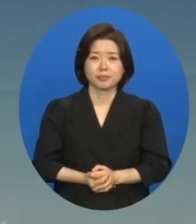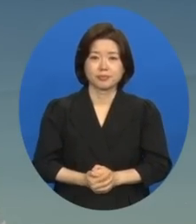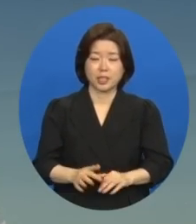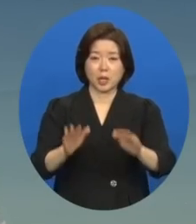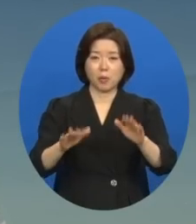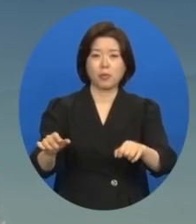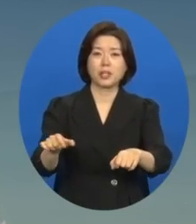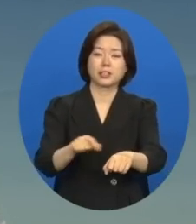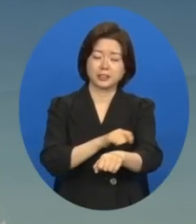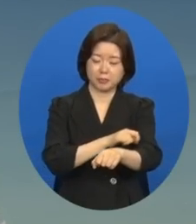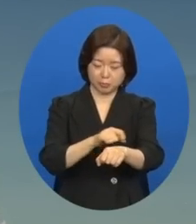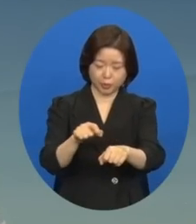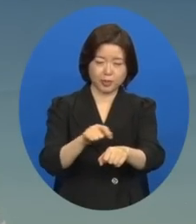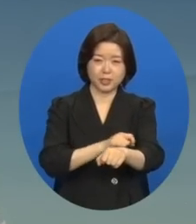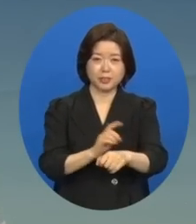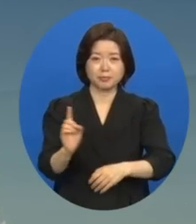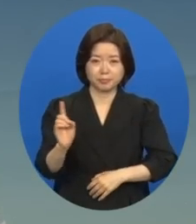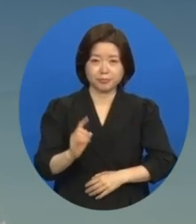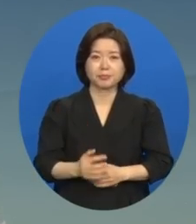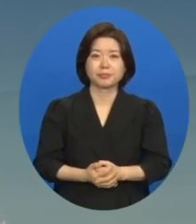오늘은 특별히